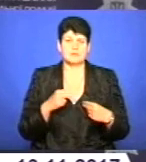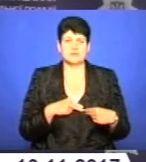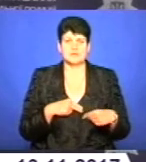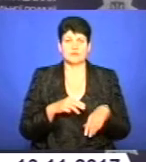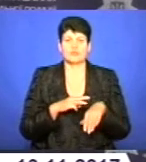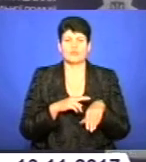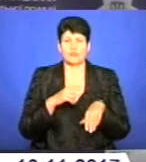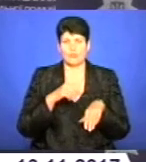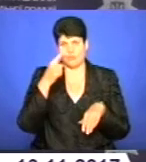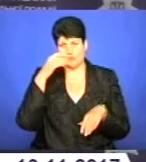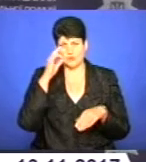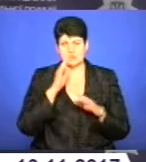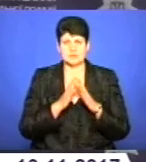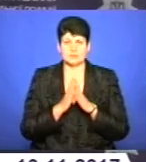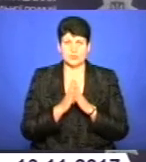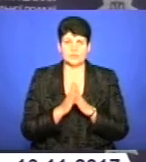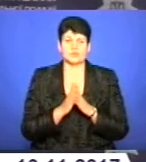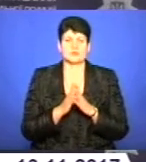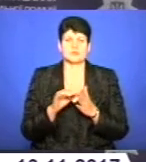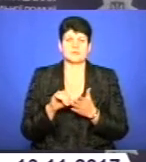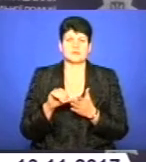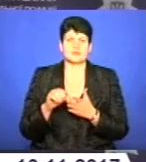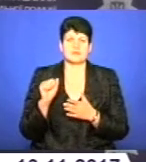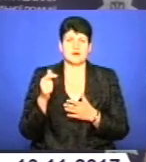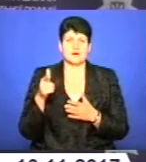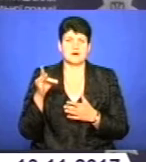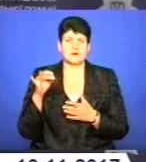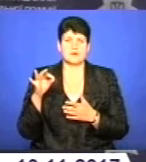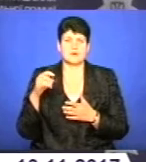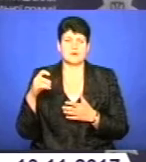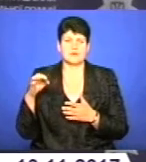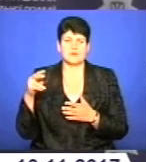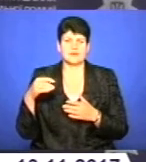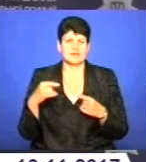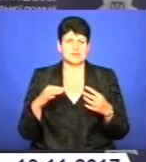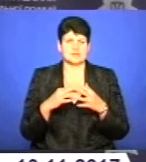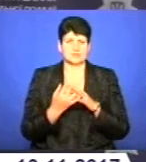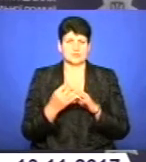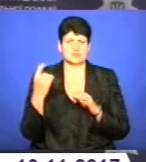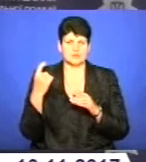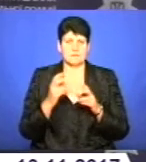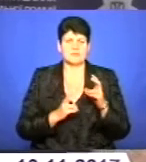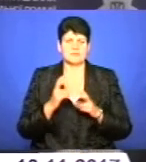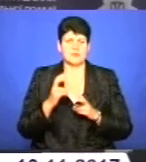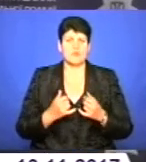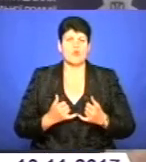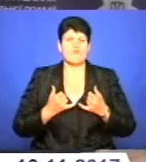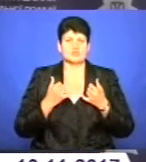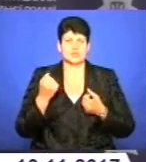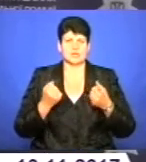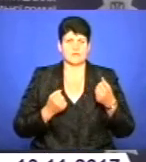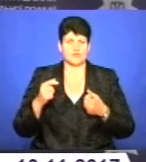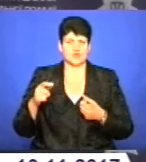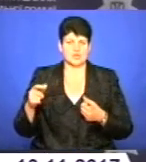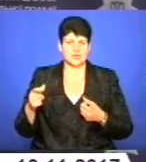поліції закликають і також представників агрохолдингів, інших сільськогосподарських підприємств поважати водіїв,